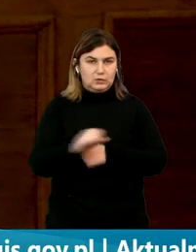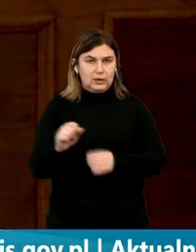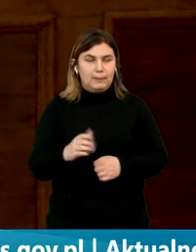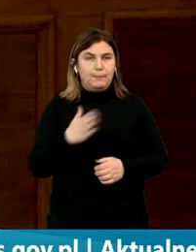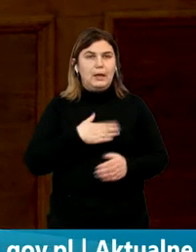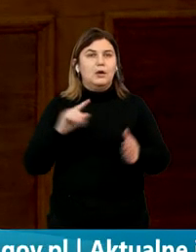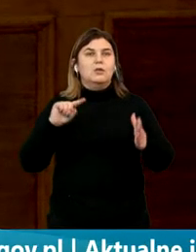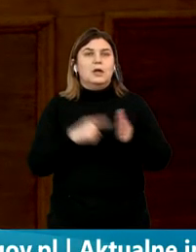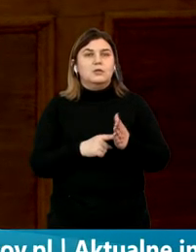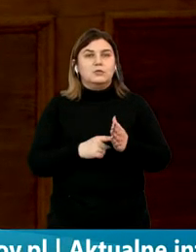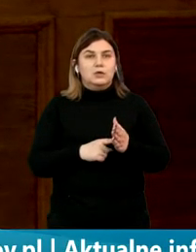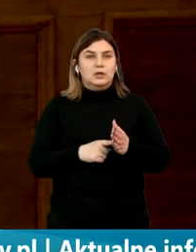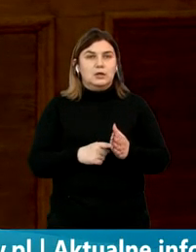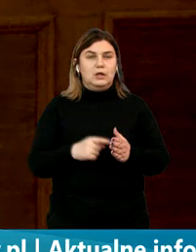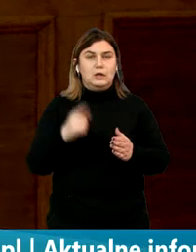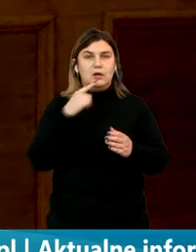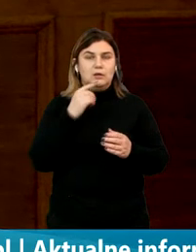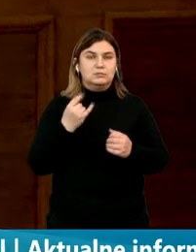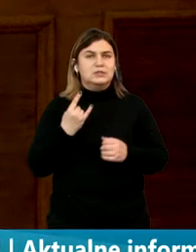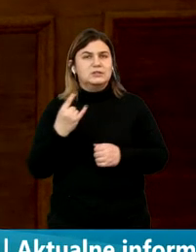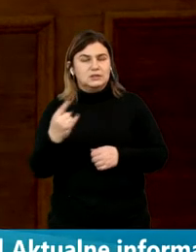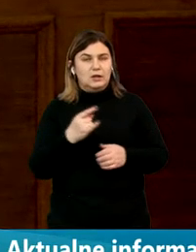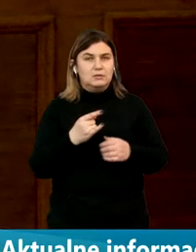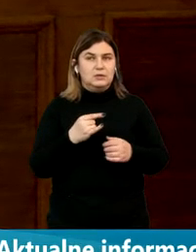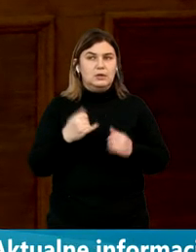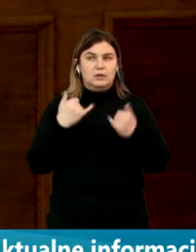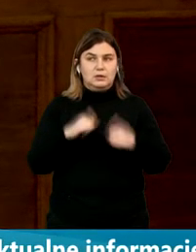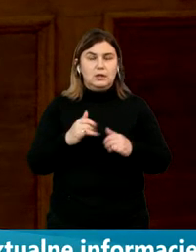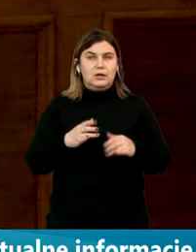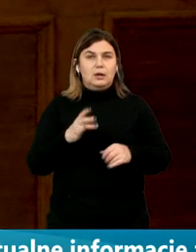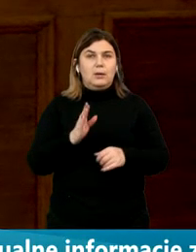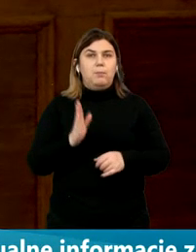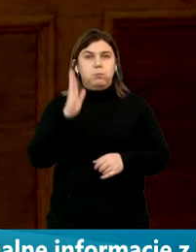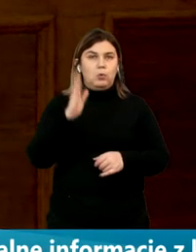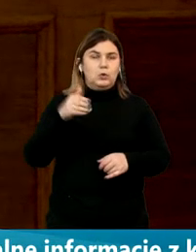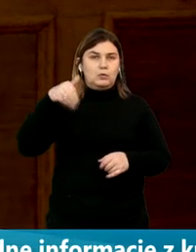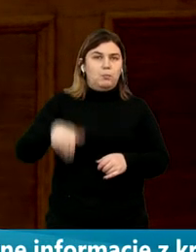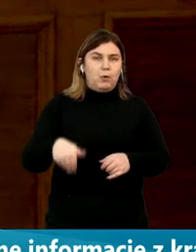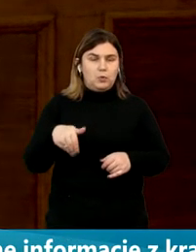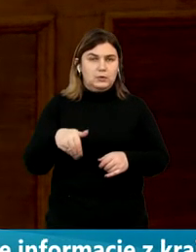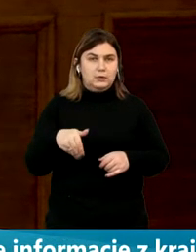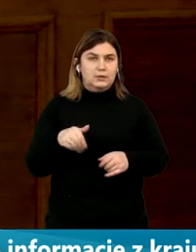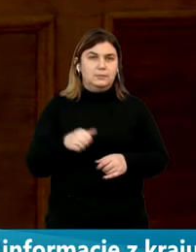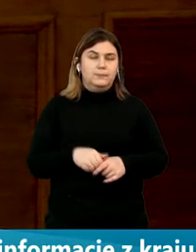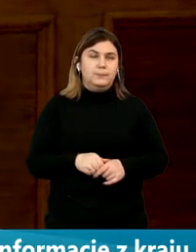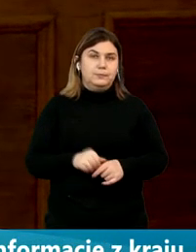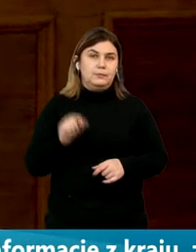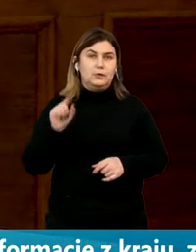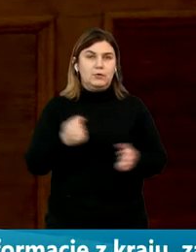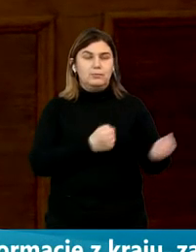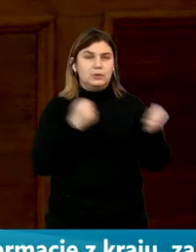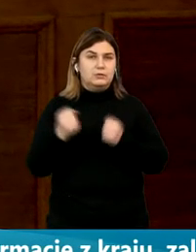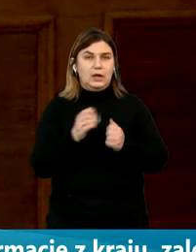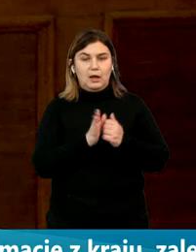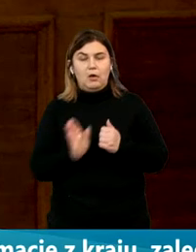celu skanalizowanie ruchu ciężkiego na kierunku północ-południe w taki sposób, żeby ten transport